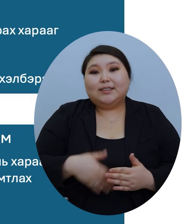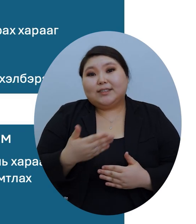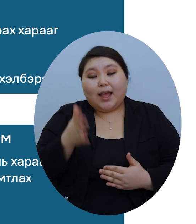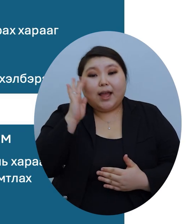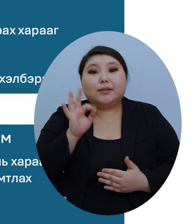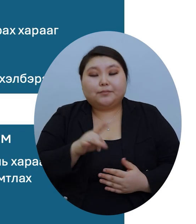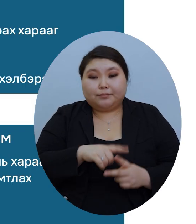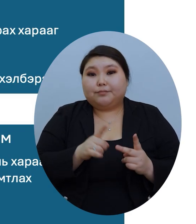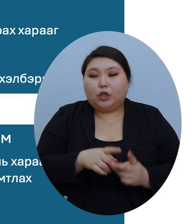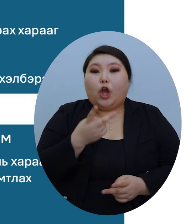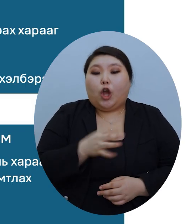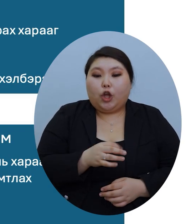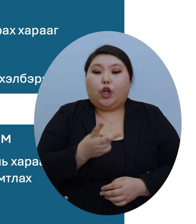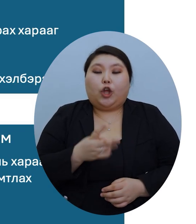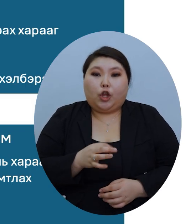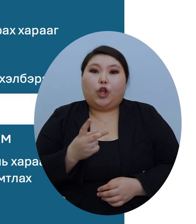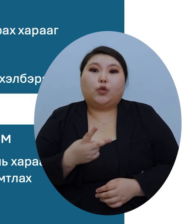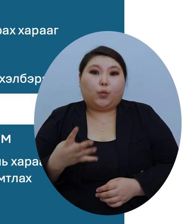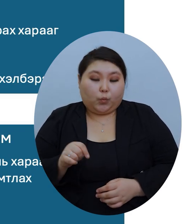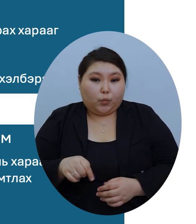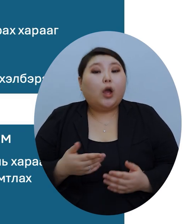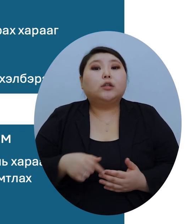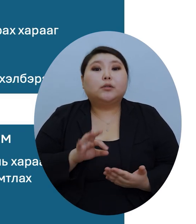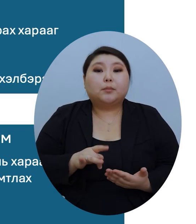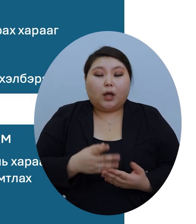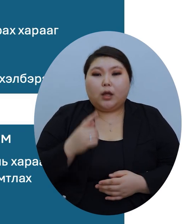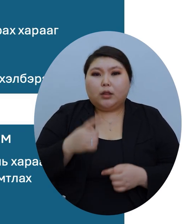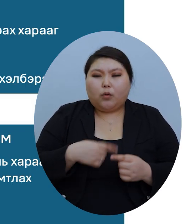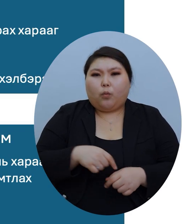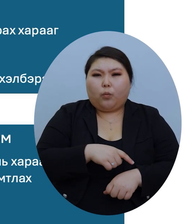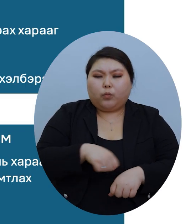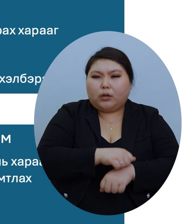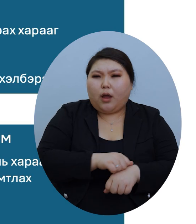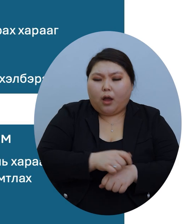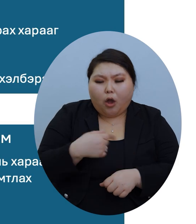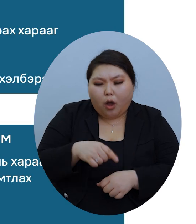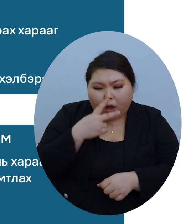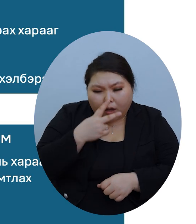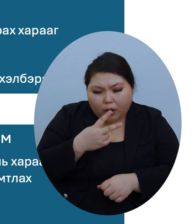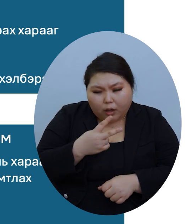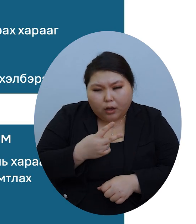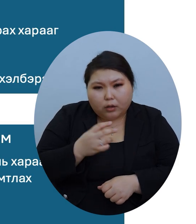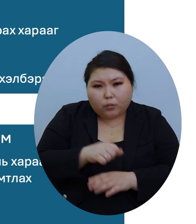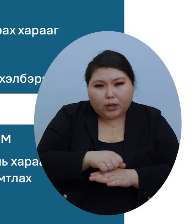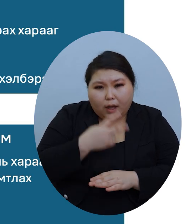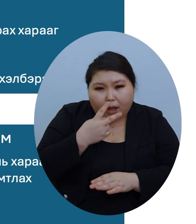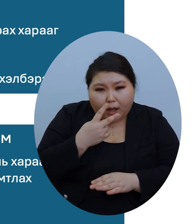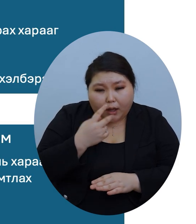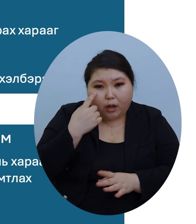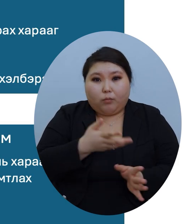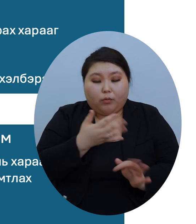20-20-24 юм. Энэ нь хэд удаан хугацаанд ойрын зүйлийг харахад хараа мууддаг учраас 20 минут тутамд